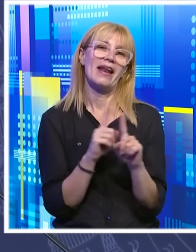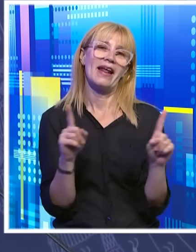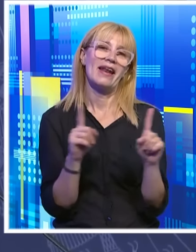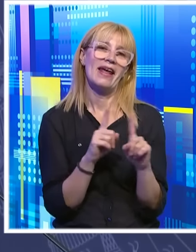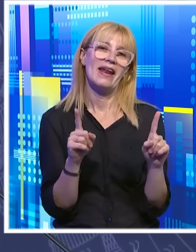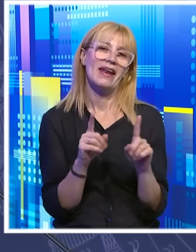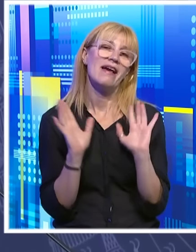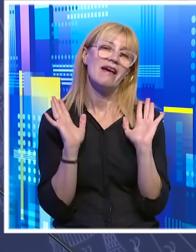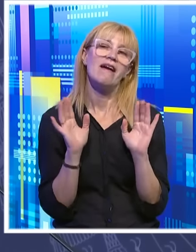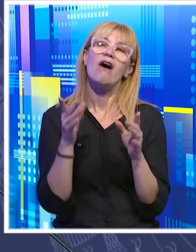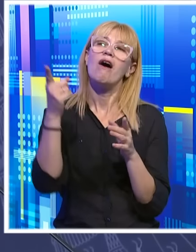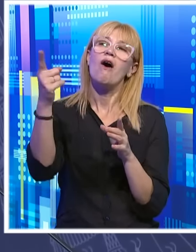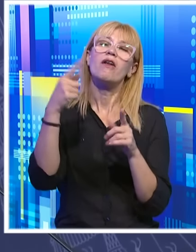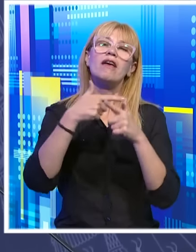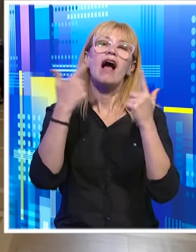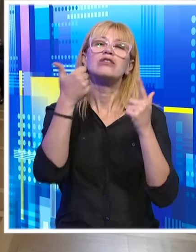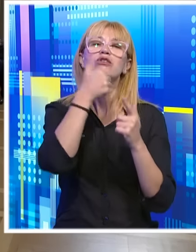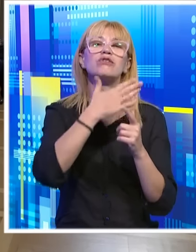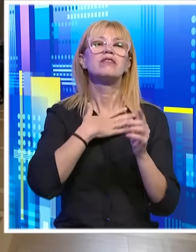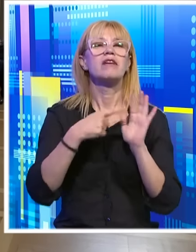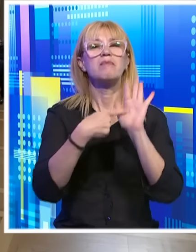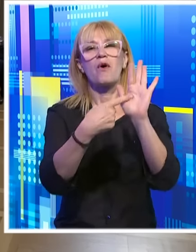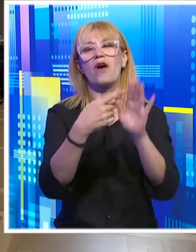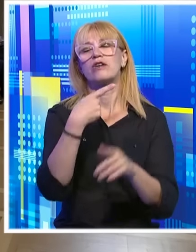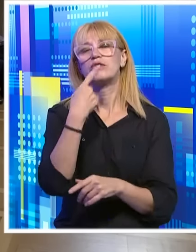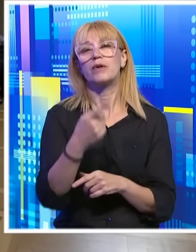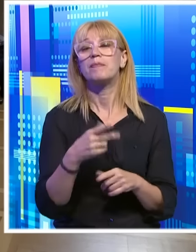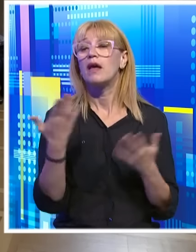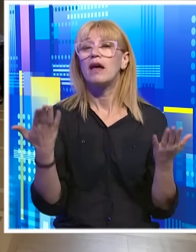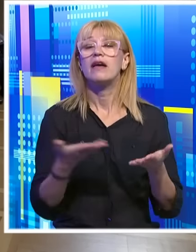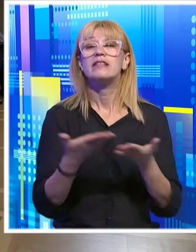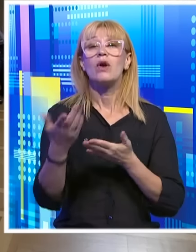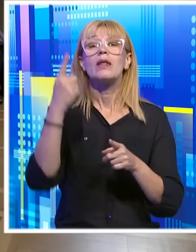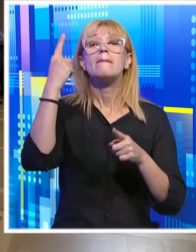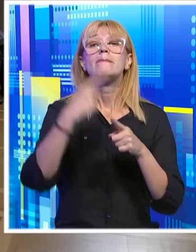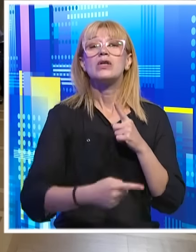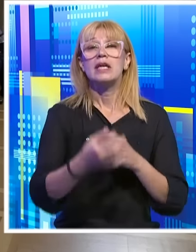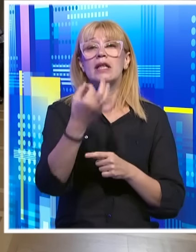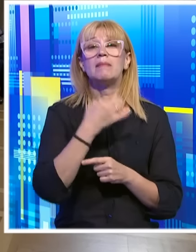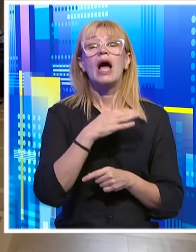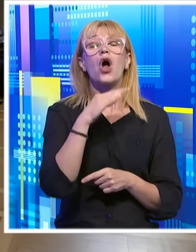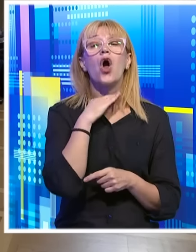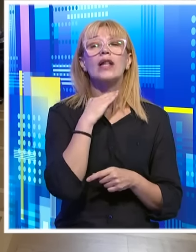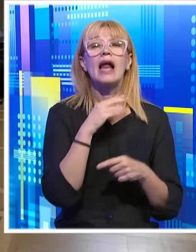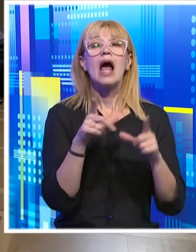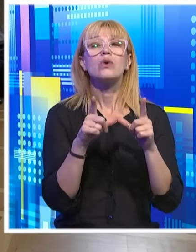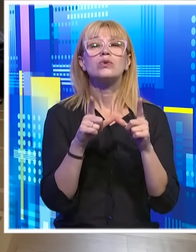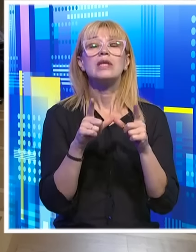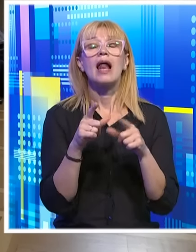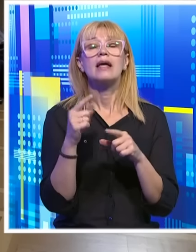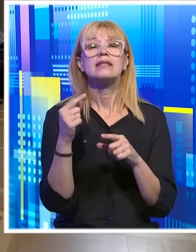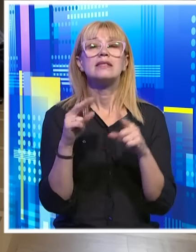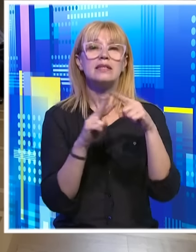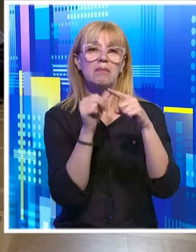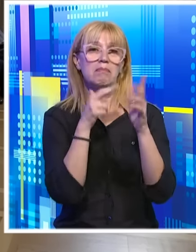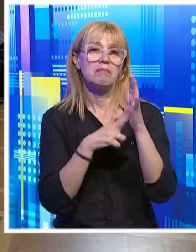sebi govore. Izvolite. Hvala, izvolite, poslednje pitanje Gordana Uzelac, televizija Pink. Gordana, izvolim. Izvinite što ste ovoliko čekali, izvinite